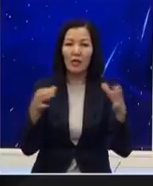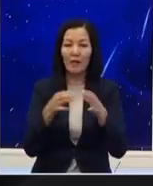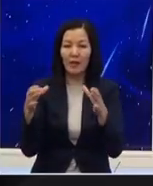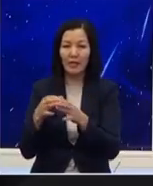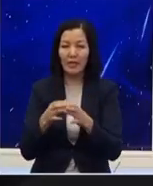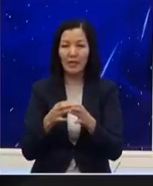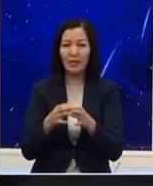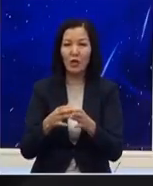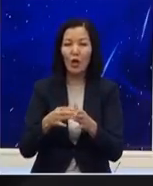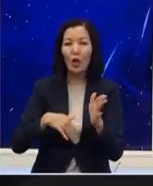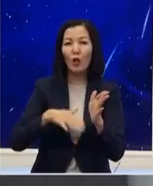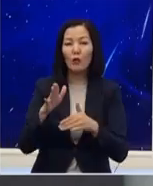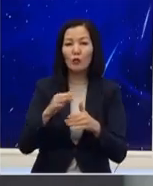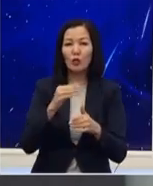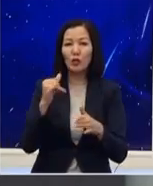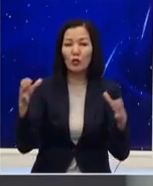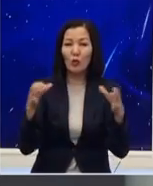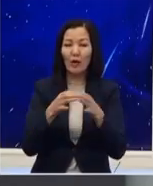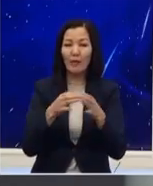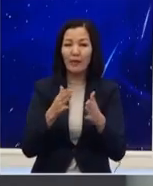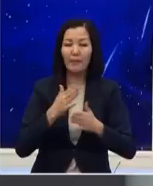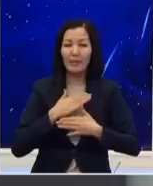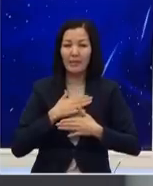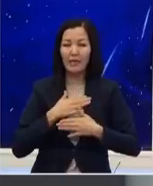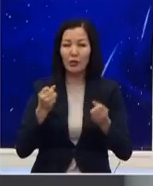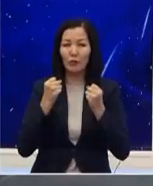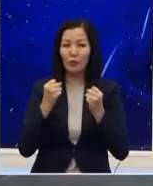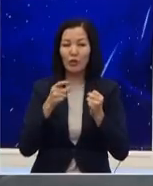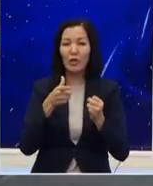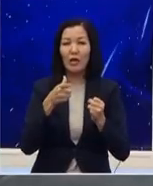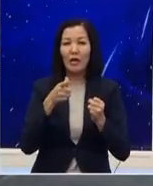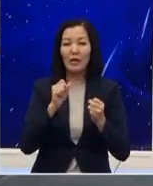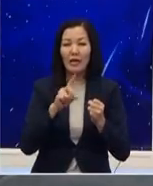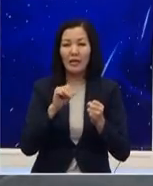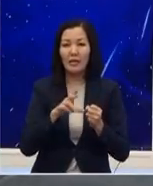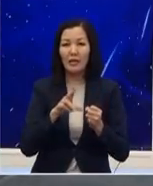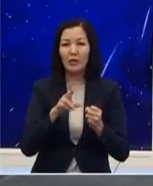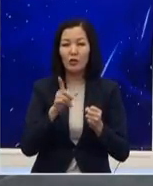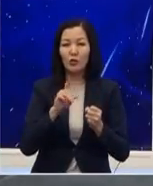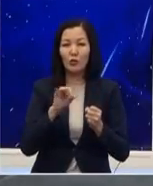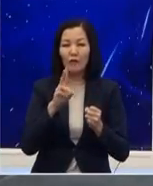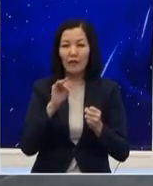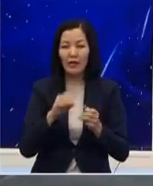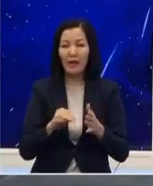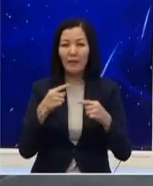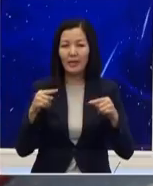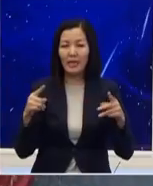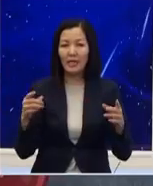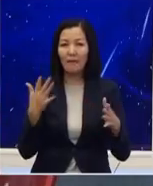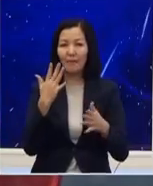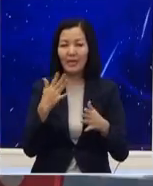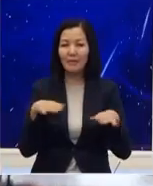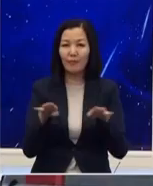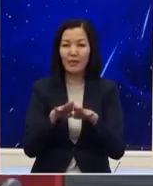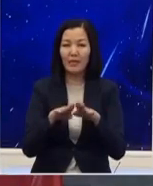ішіндегі тәжірибелісі жетісулық ұжым. Жерлестеріміздің қатарында Карина Горичевадан өзге Зүлфия Чиншанло, Ақмолда Сайрамге сынды 5-1